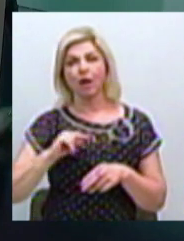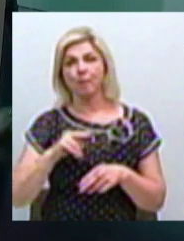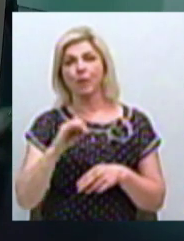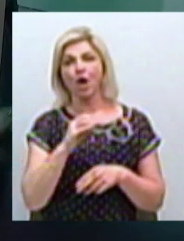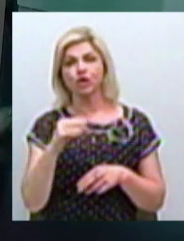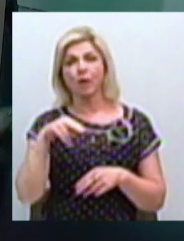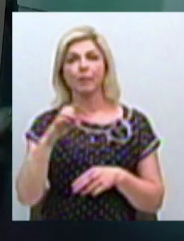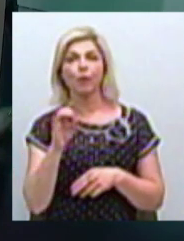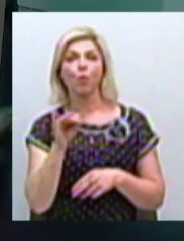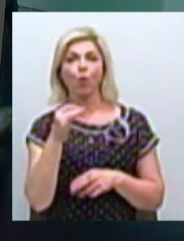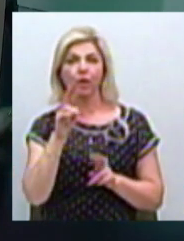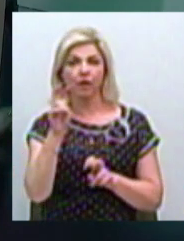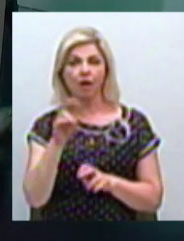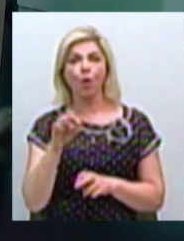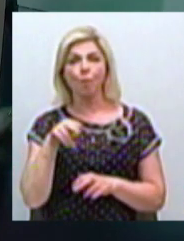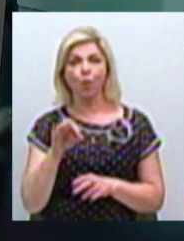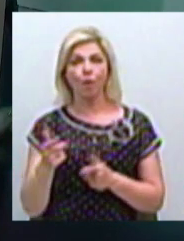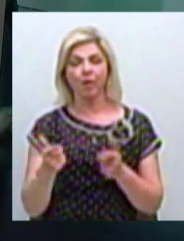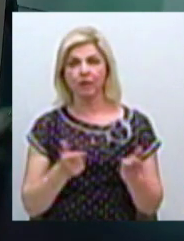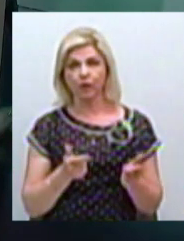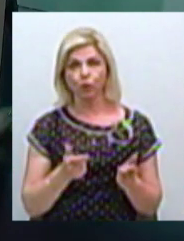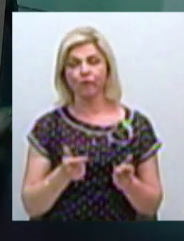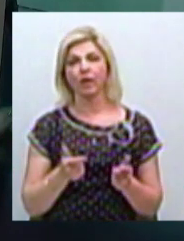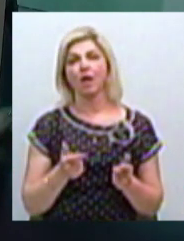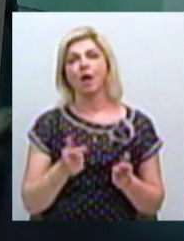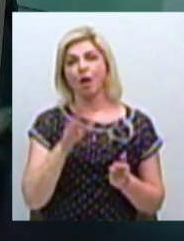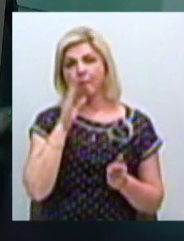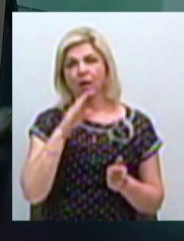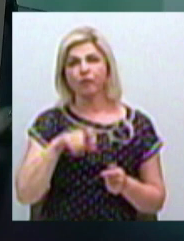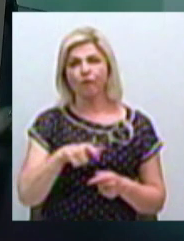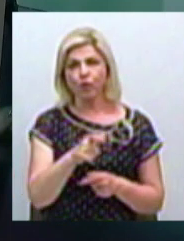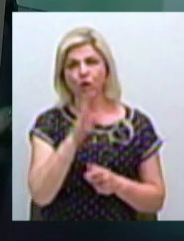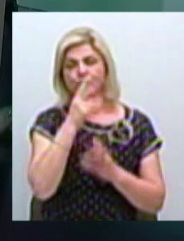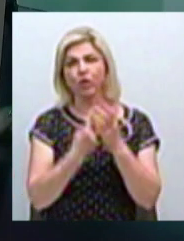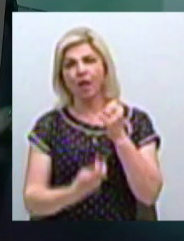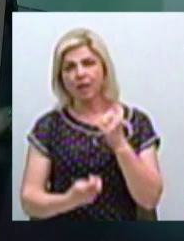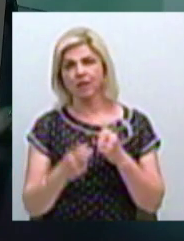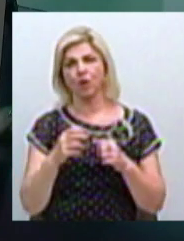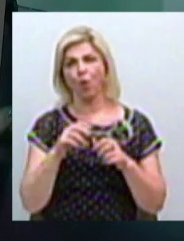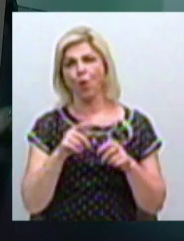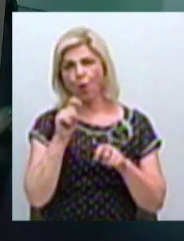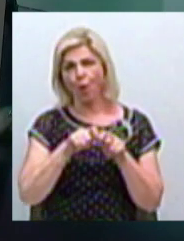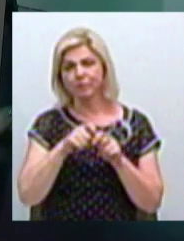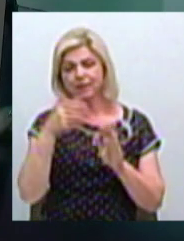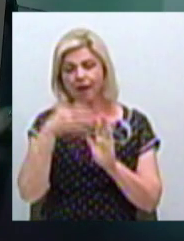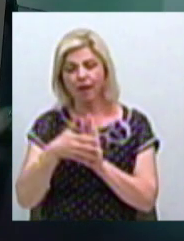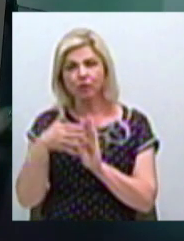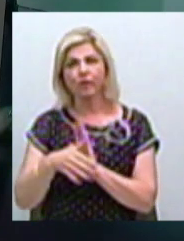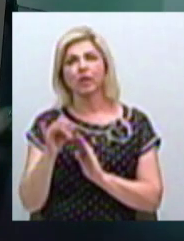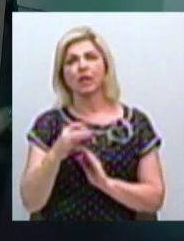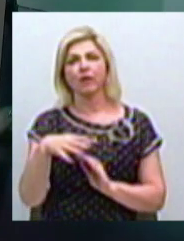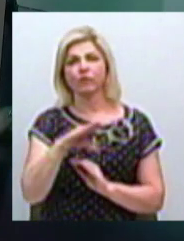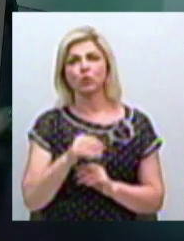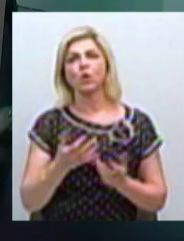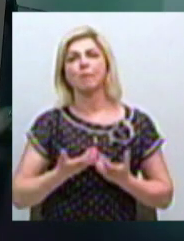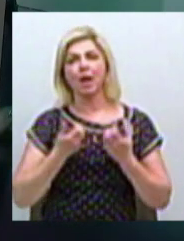«Прибой», по подготовке подводной части, водолазному обследованию, по содержанию спасательных постов